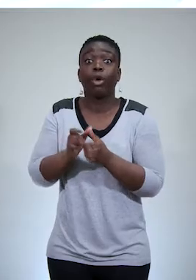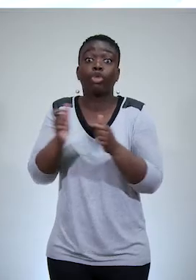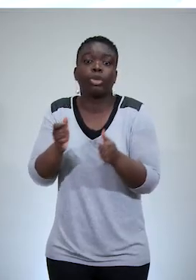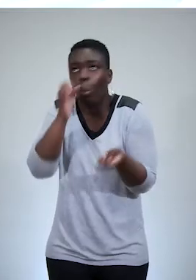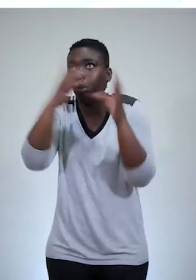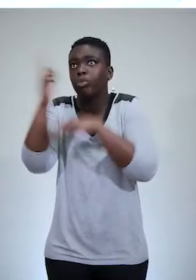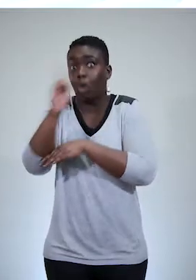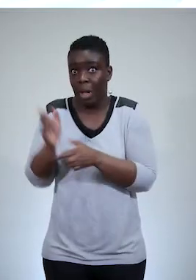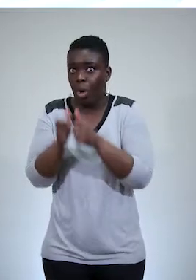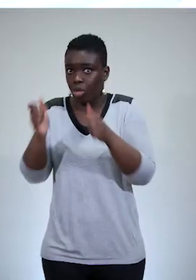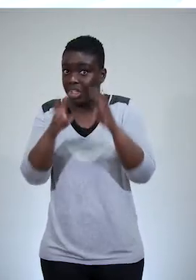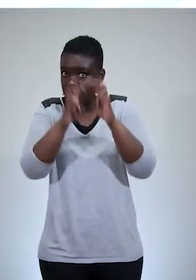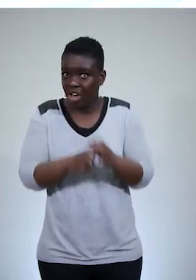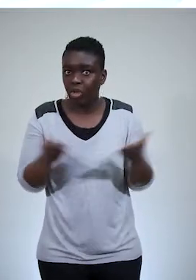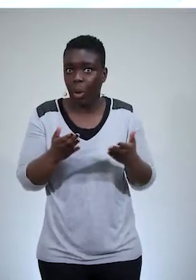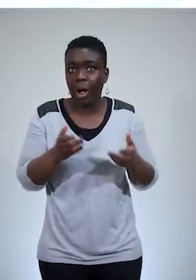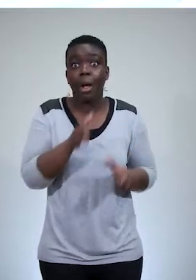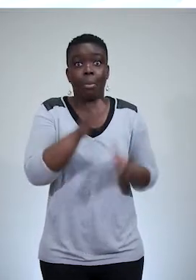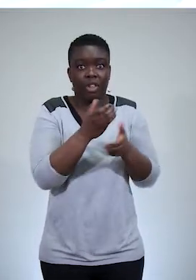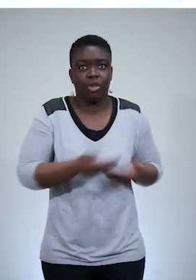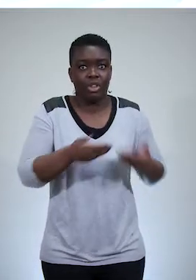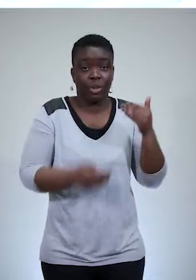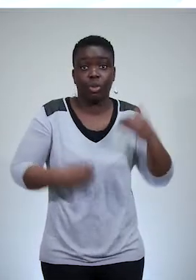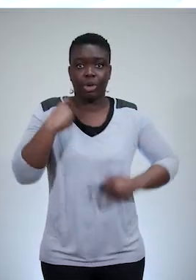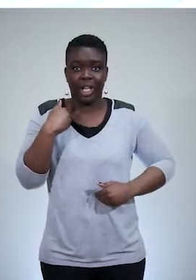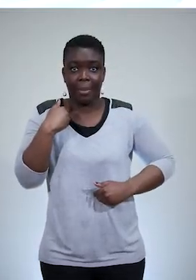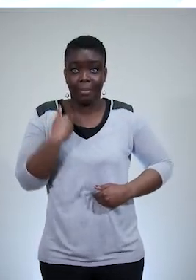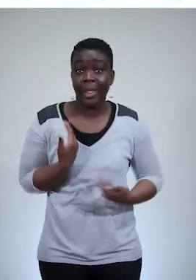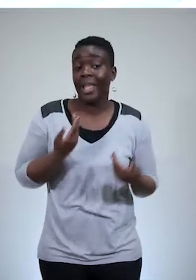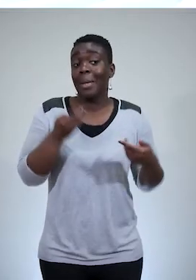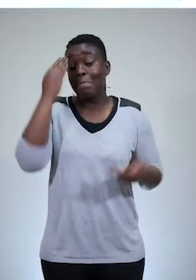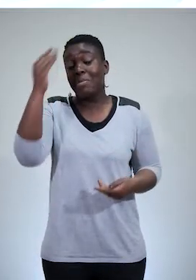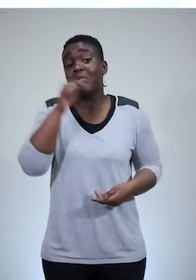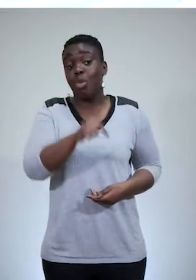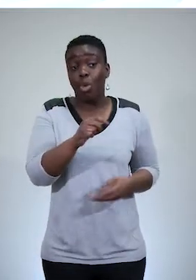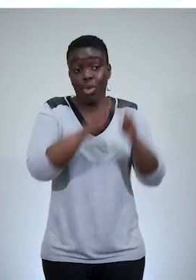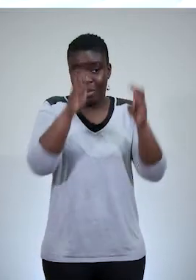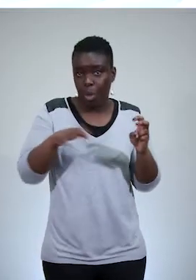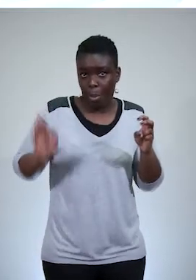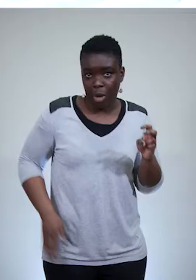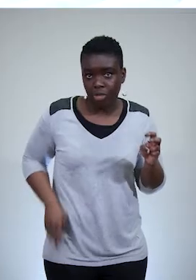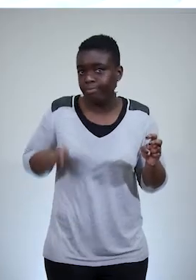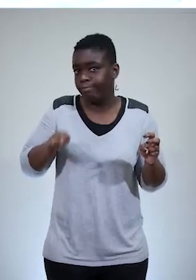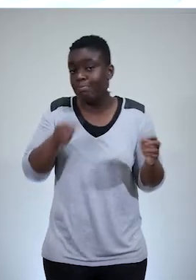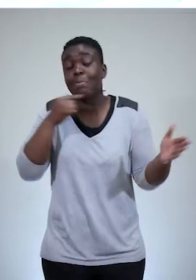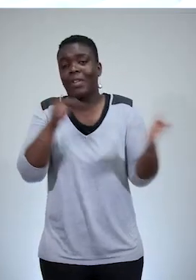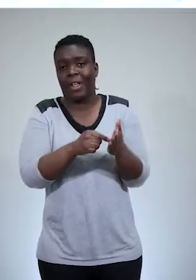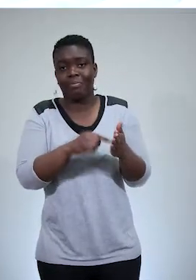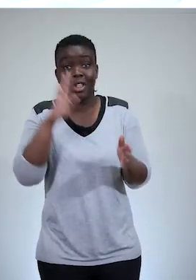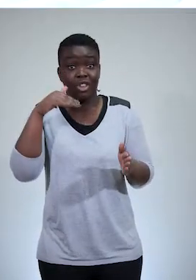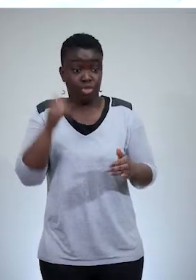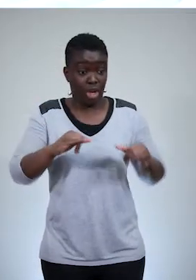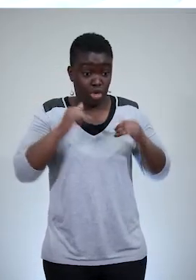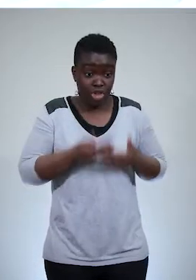une commission malvoyante qui permet d'échanger et de partager sur les problématiques que peuvent rencontrer des